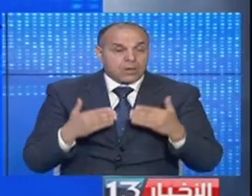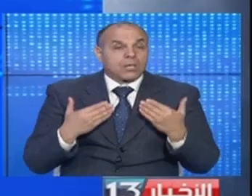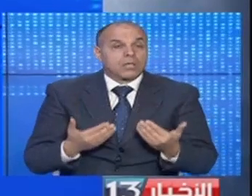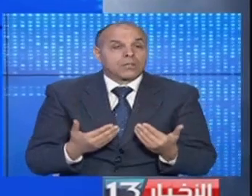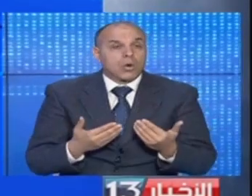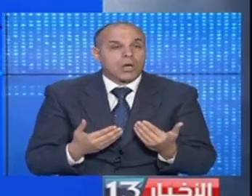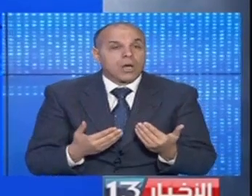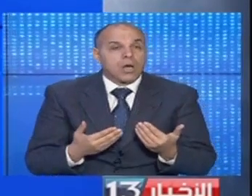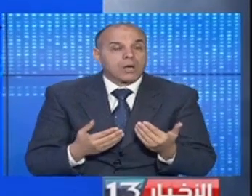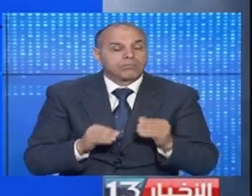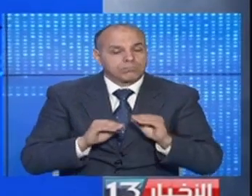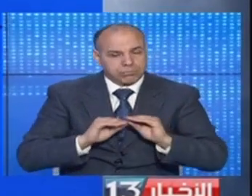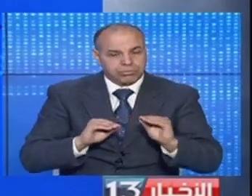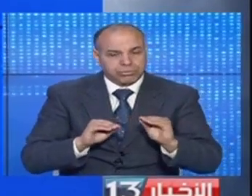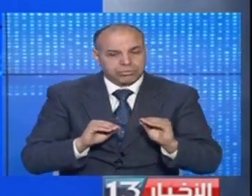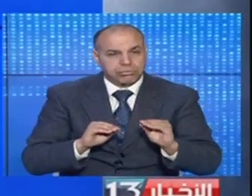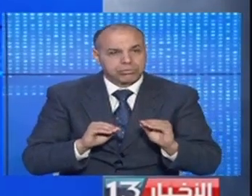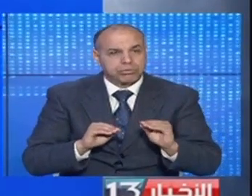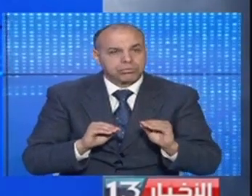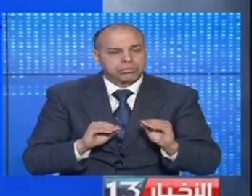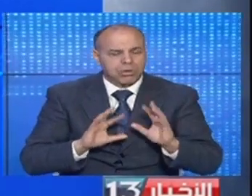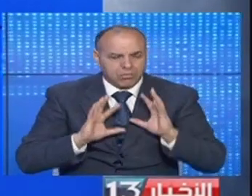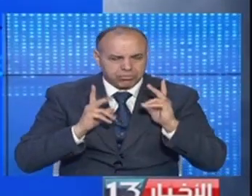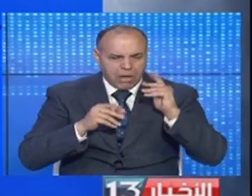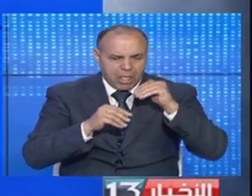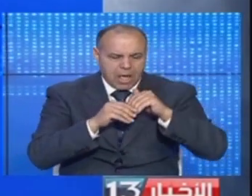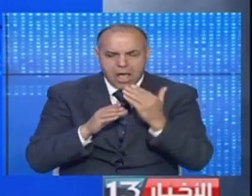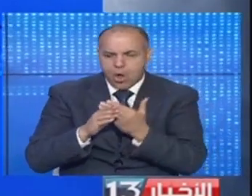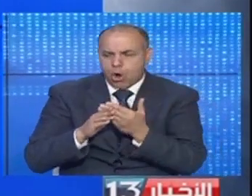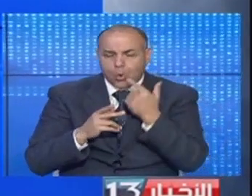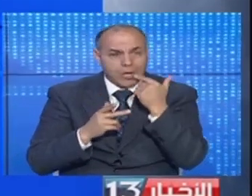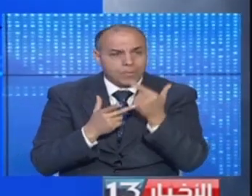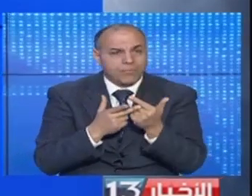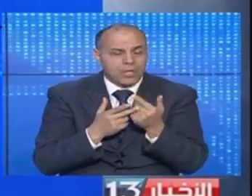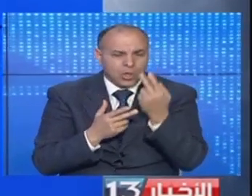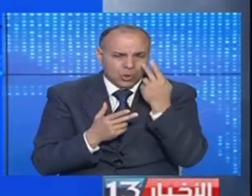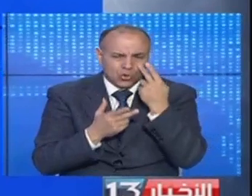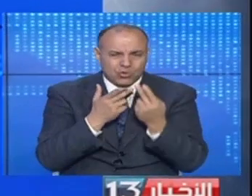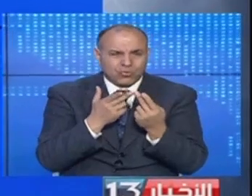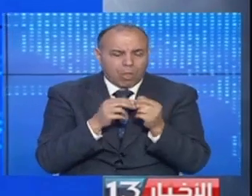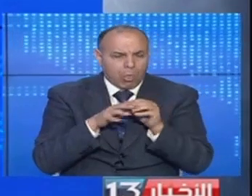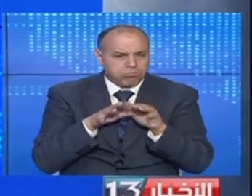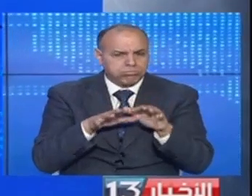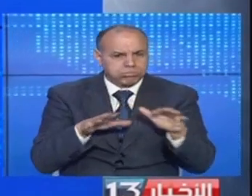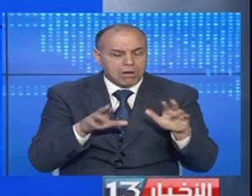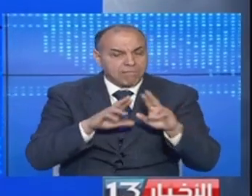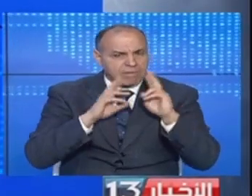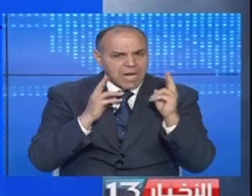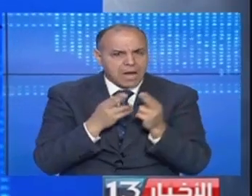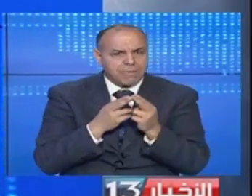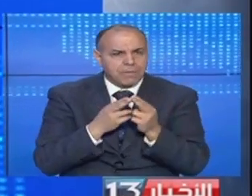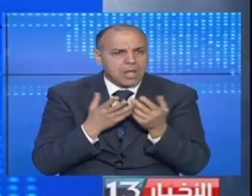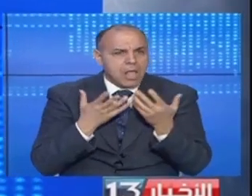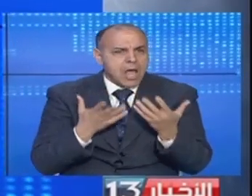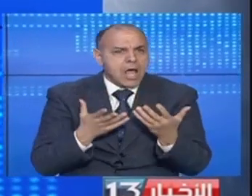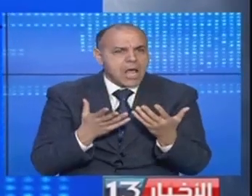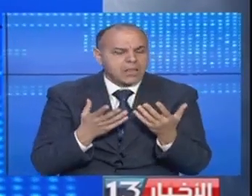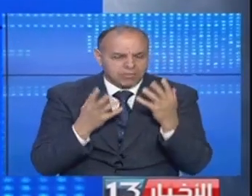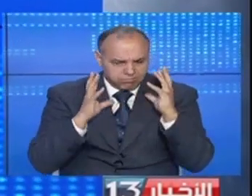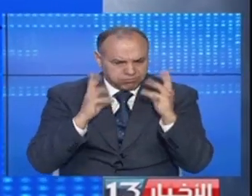الى نشغل تربوي التنمر في الوسط المدرسي ظاهره انتشرت عبر العالم و باتت مصدرا